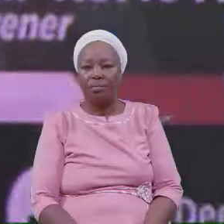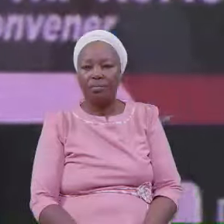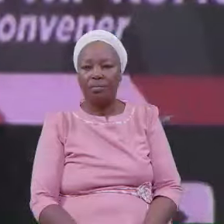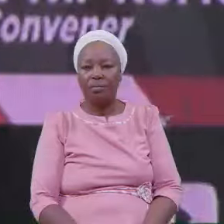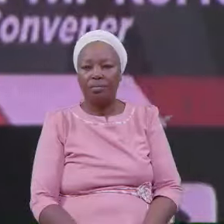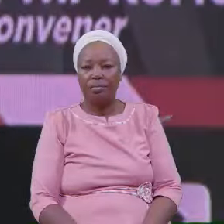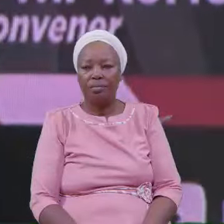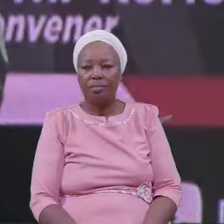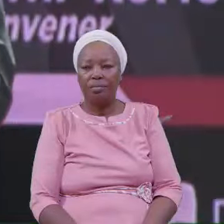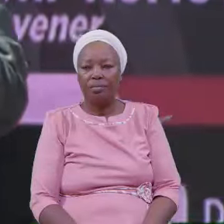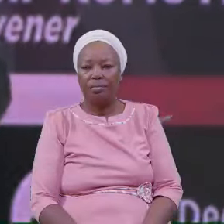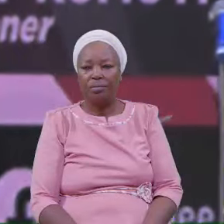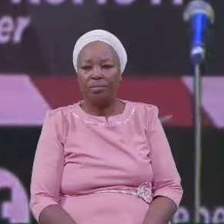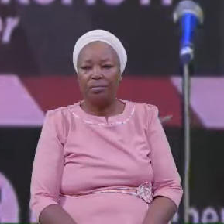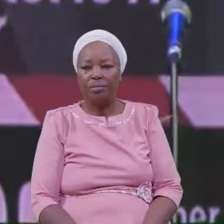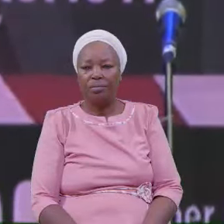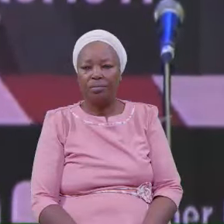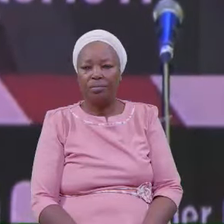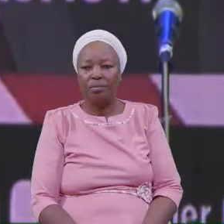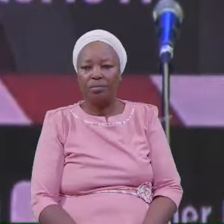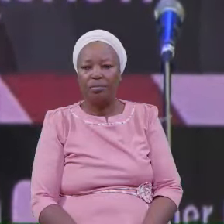Hinihintay kayo ng Panginoon dito.